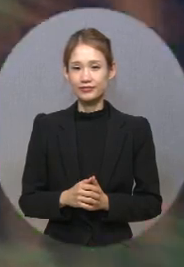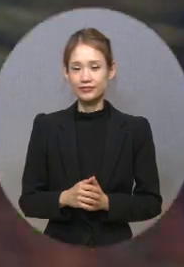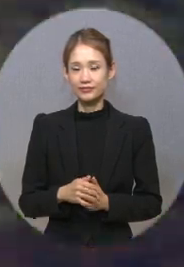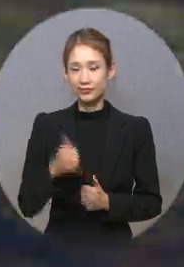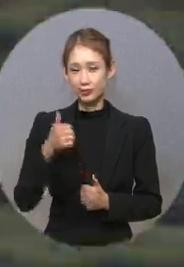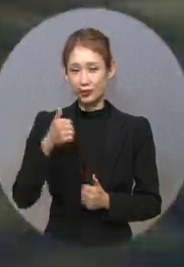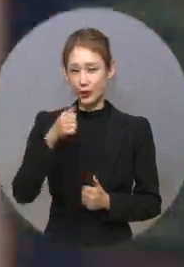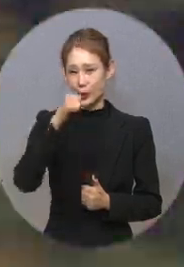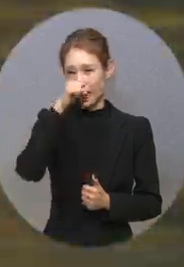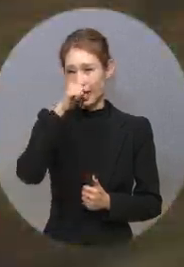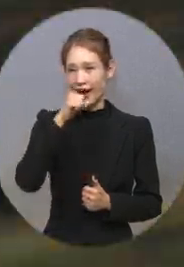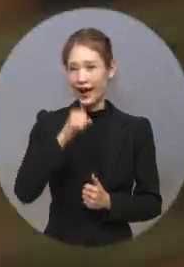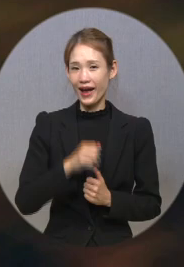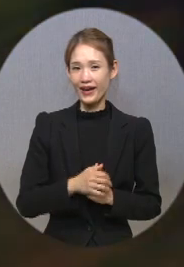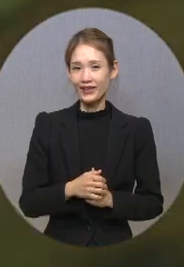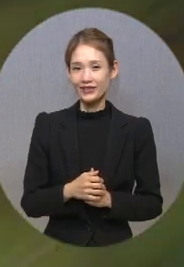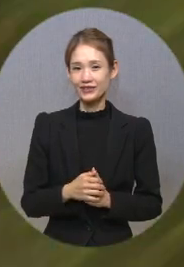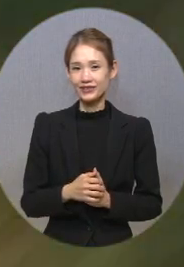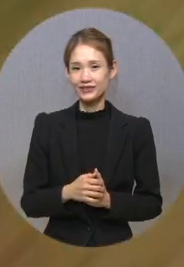굿샷. 아이고. 샷!